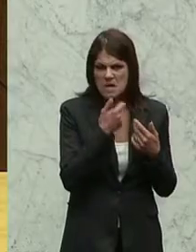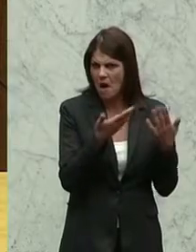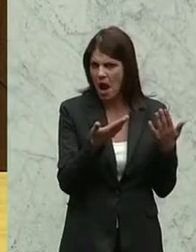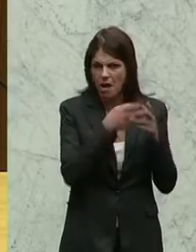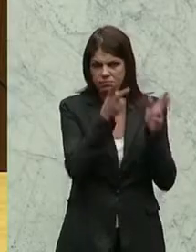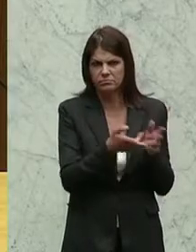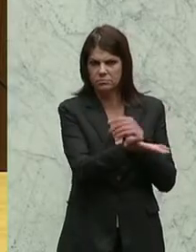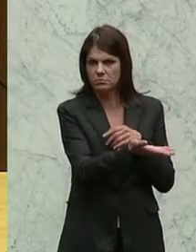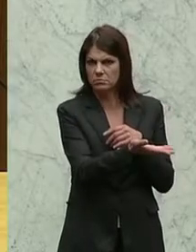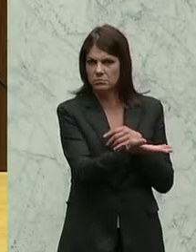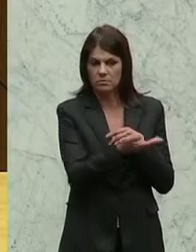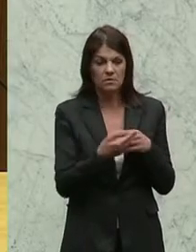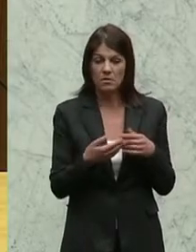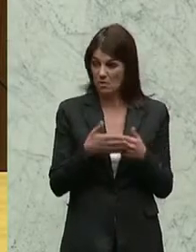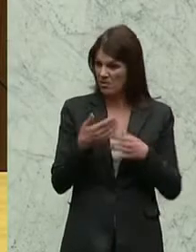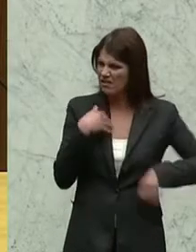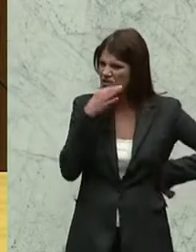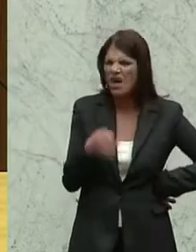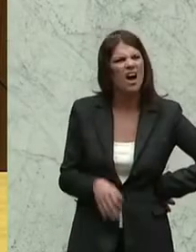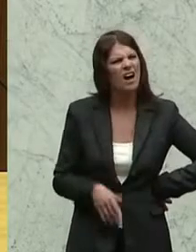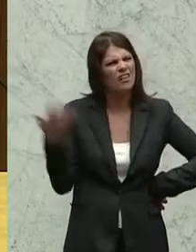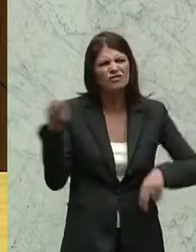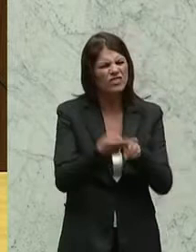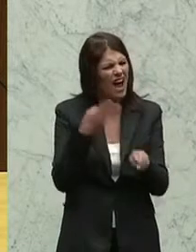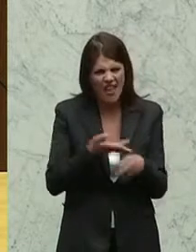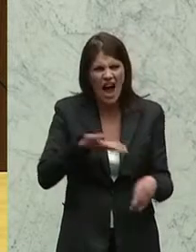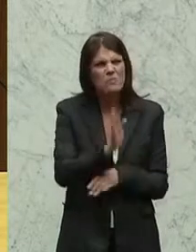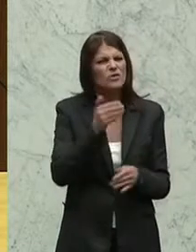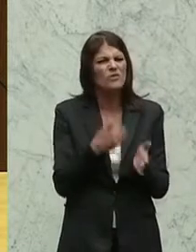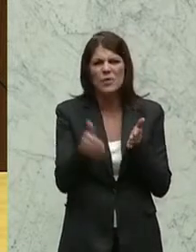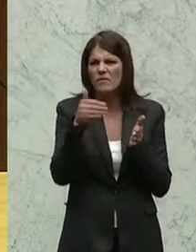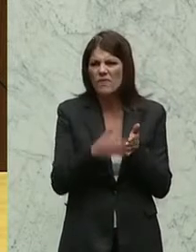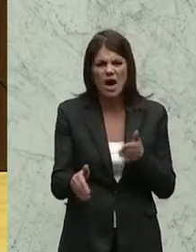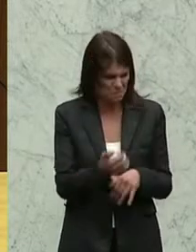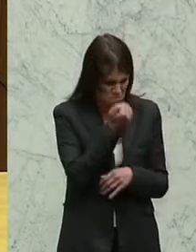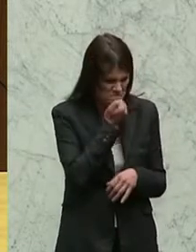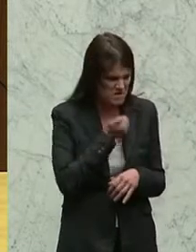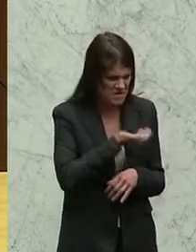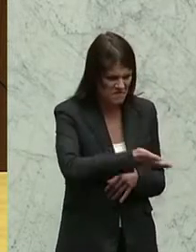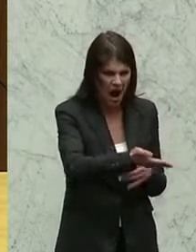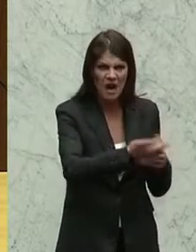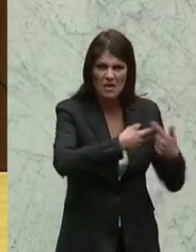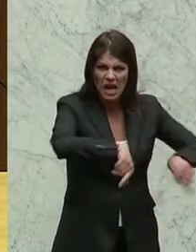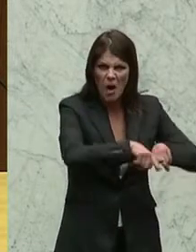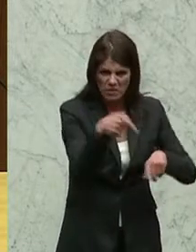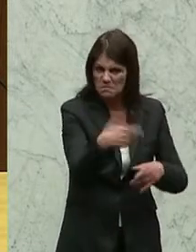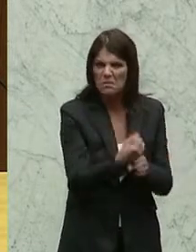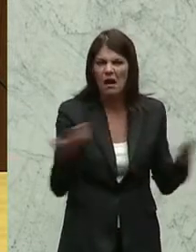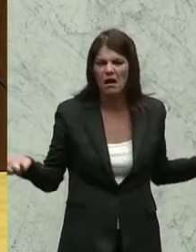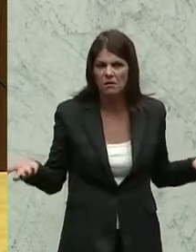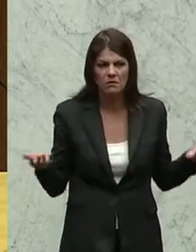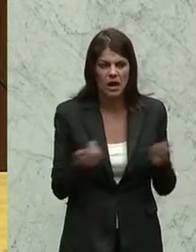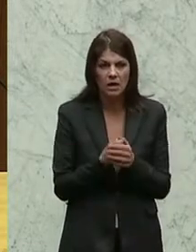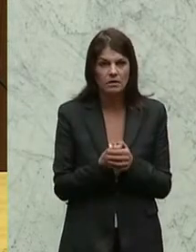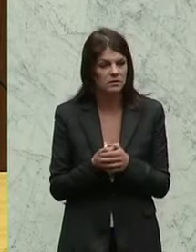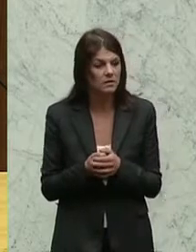Unterkünfte. Frage ich mich, was mischt sich da der Staat ein, was in einer privaten Räumlichkeit passiert? Bei